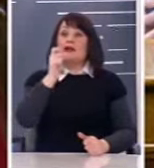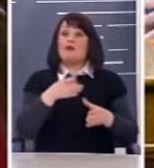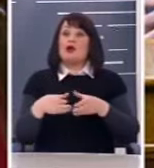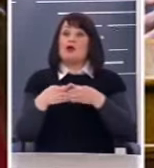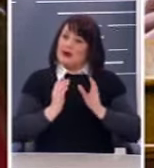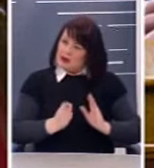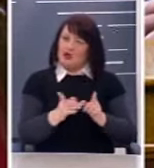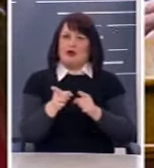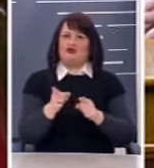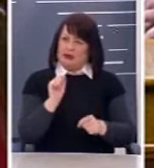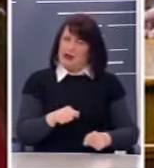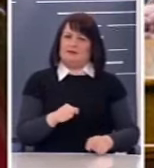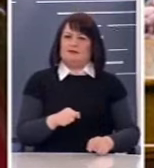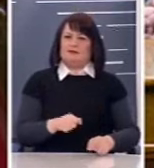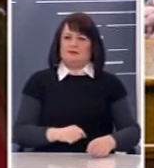την προχωρήσουμε.